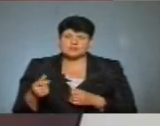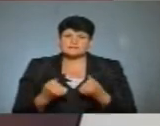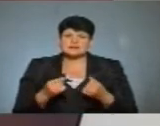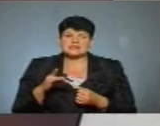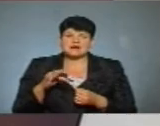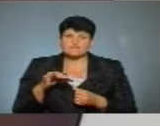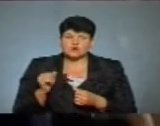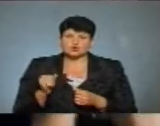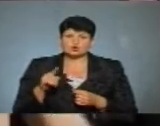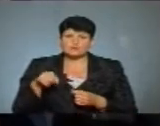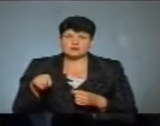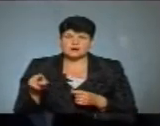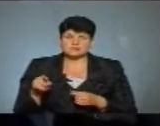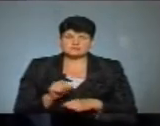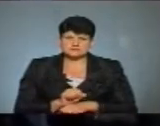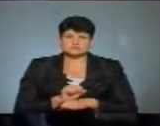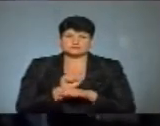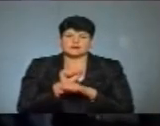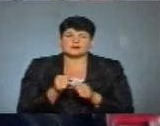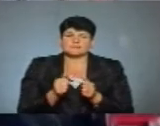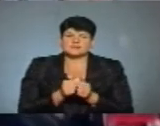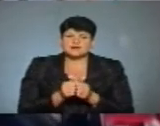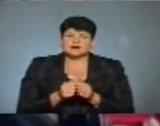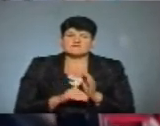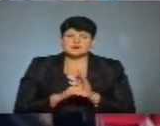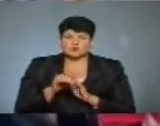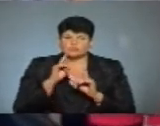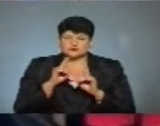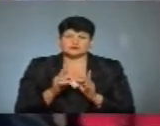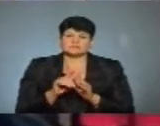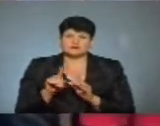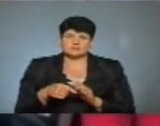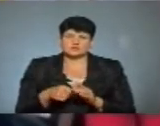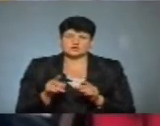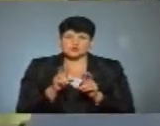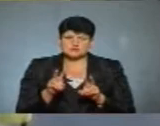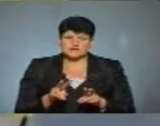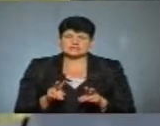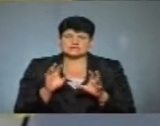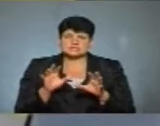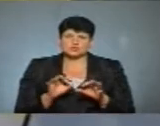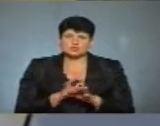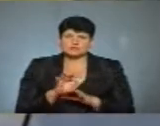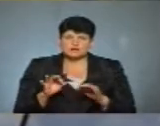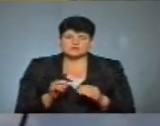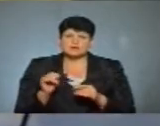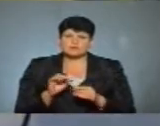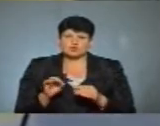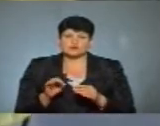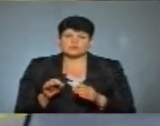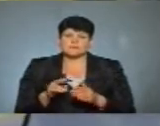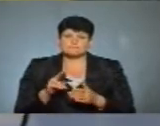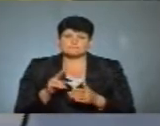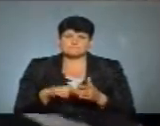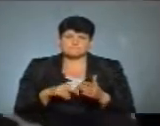євро-номерами мітингували біля Верховної Ради. Вони вимагали розглянути законопроєкти про доступне розмитнення авто на іноземній реєстрації, розповів